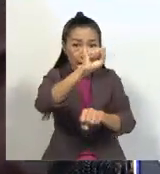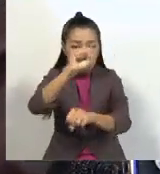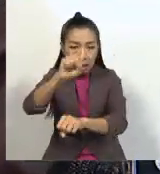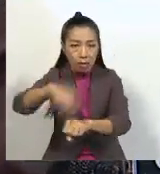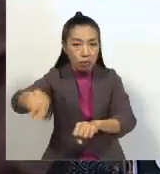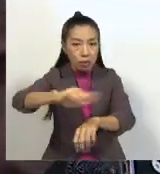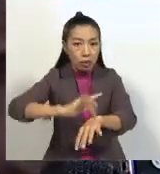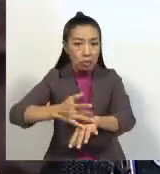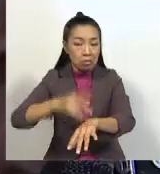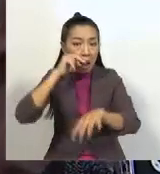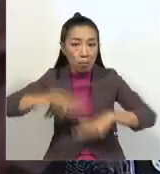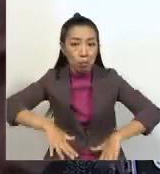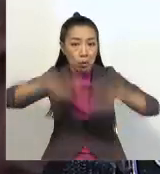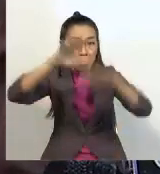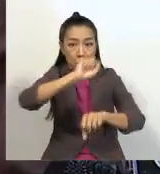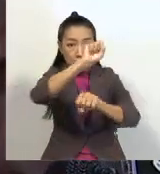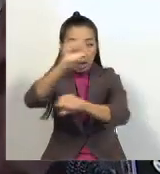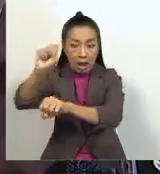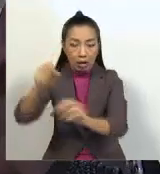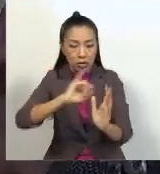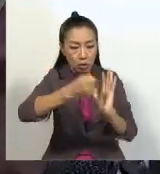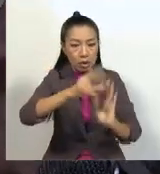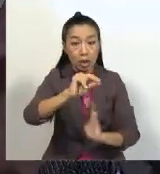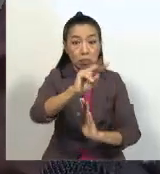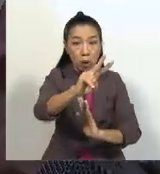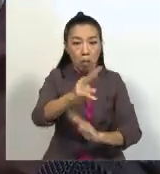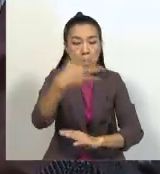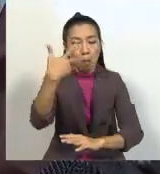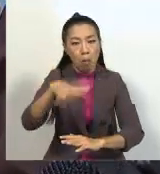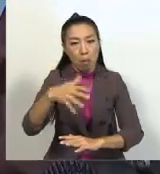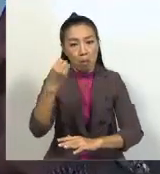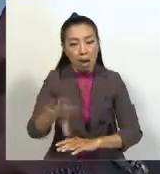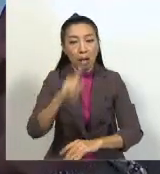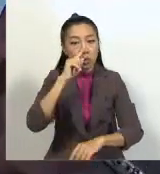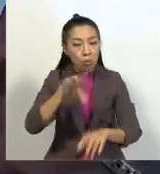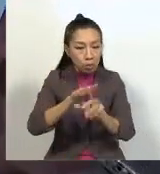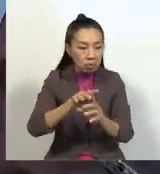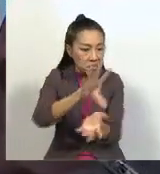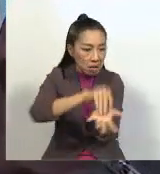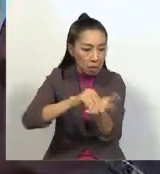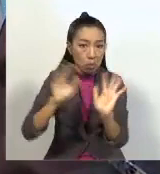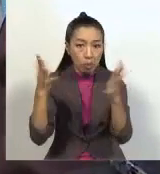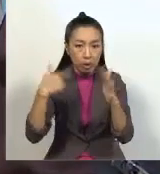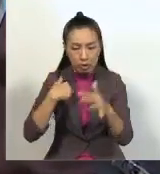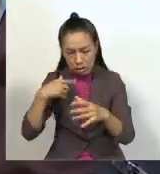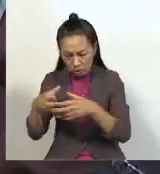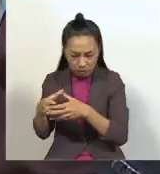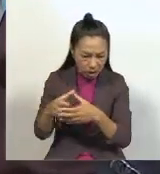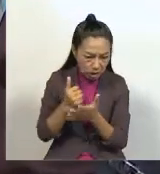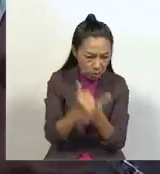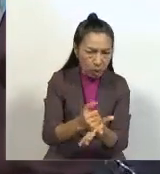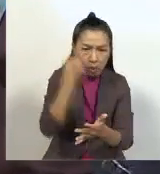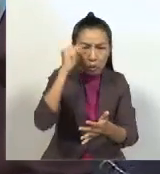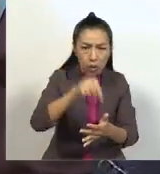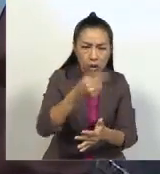ดมากถ้าเราไม่รู้ปริมาณงานเนี่ยเราก็ไม่สามารถที่จะเอาหน่วยงานลงไปช่วยได้ทุกภาคส่วนไม่ว่าจะเป็น